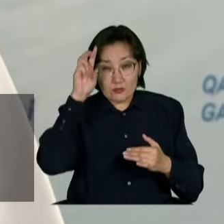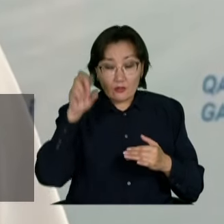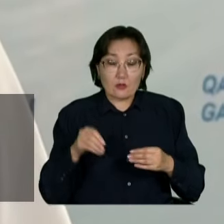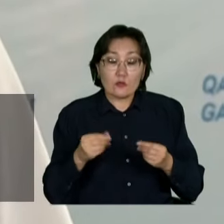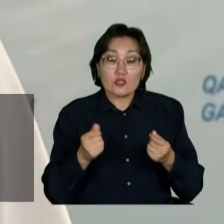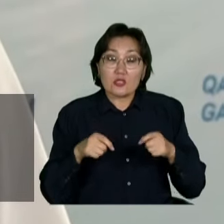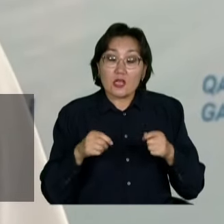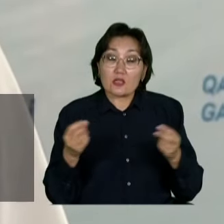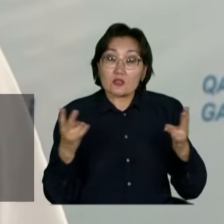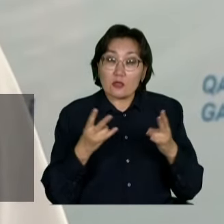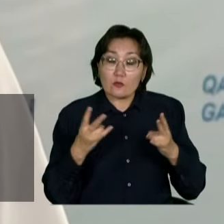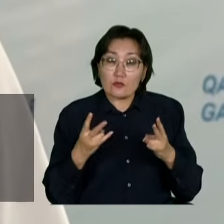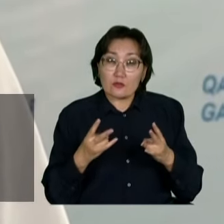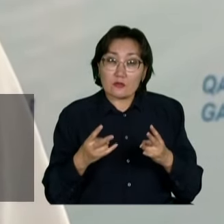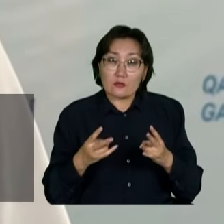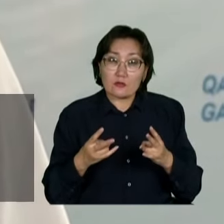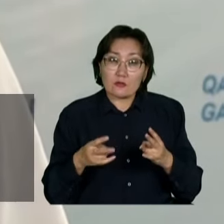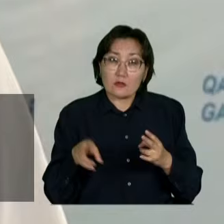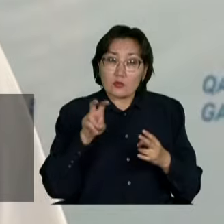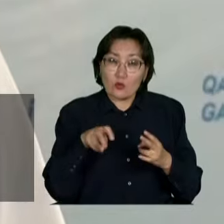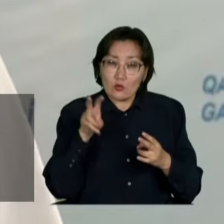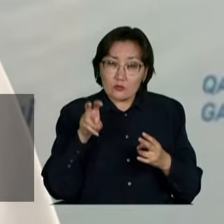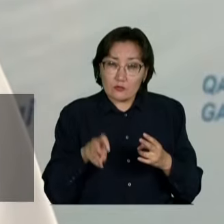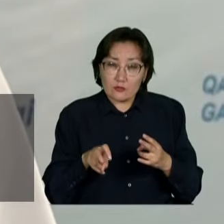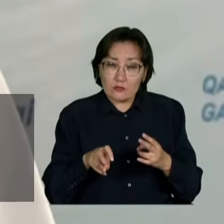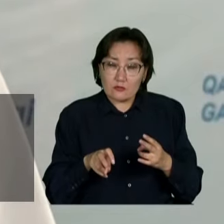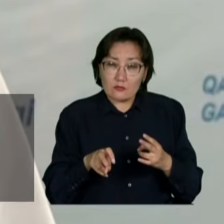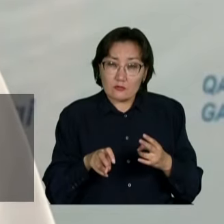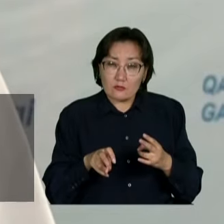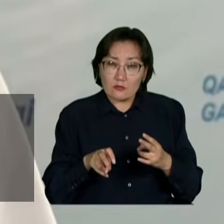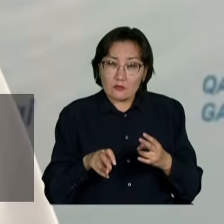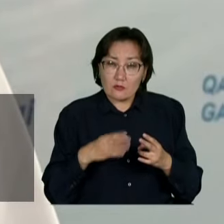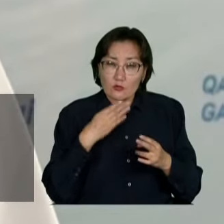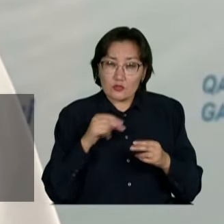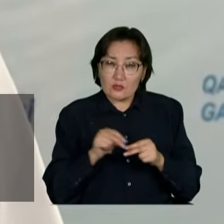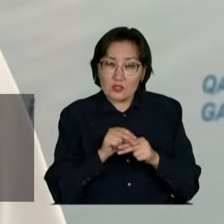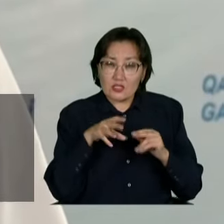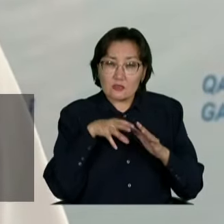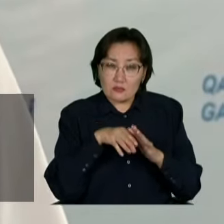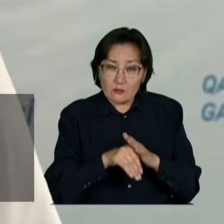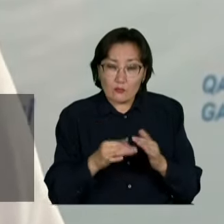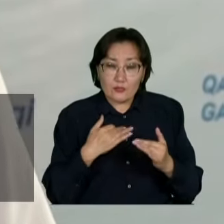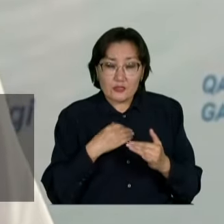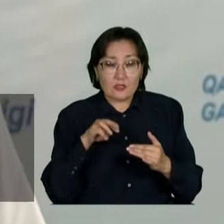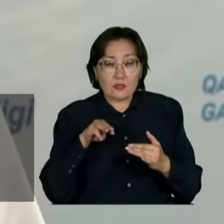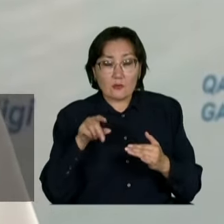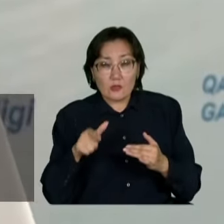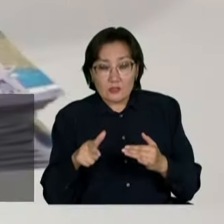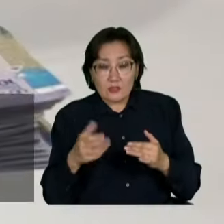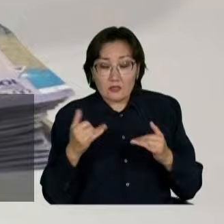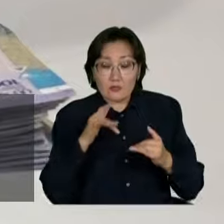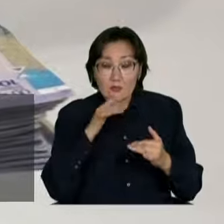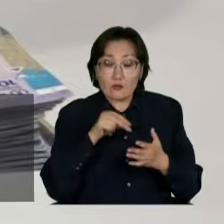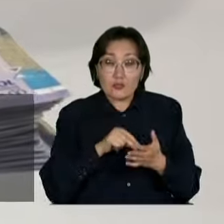долларды конверттеуден кете бастауы өзінің коррекциясын енгізді. Негізі бізде теңгенің мұнайдың қазіргі